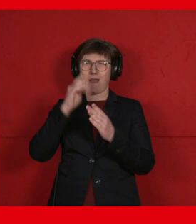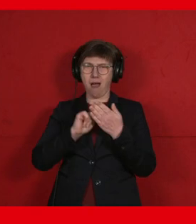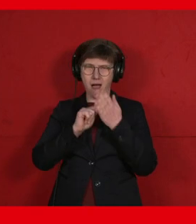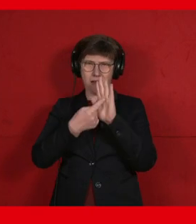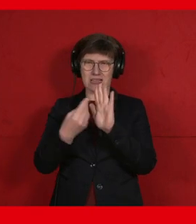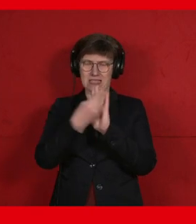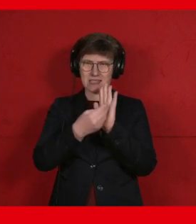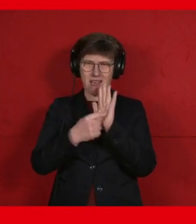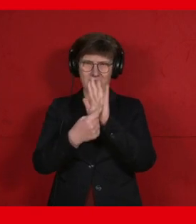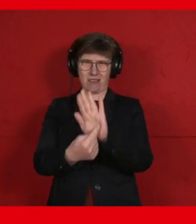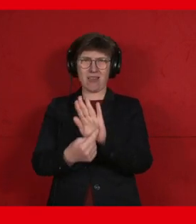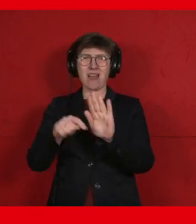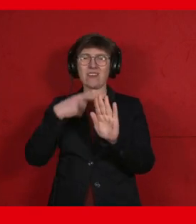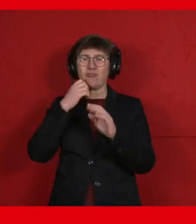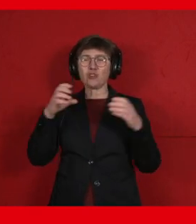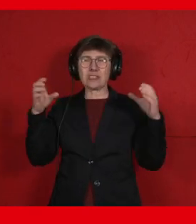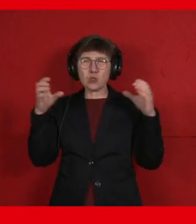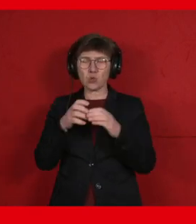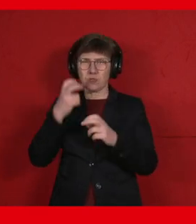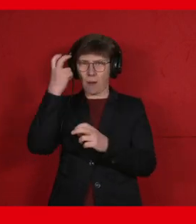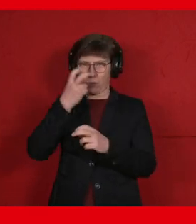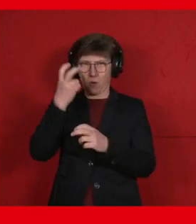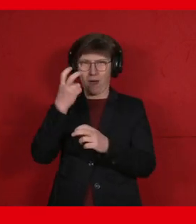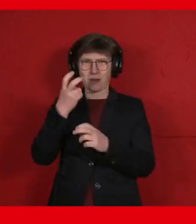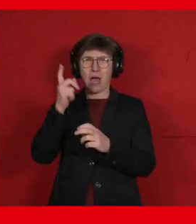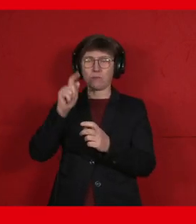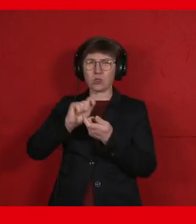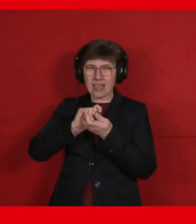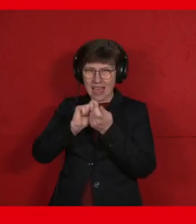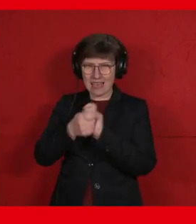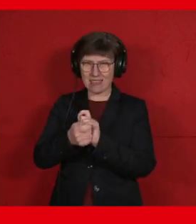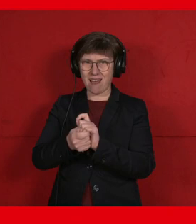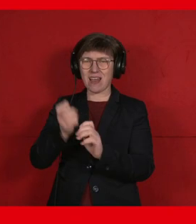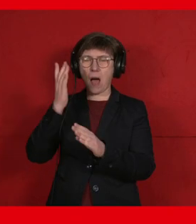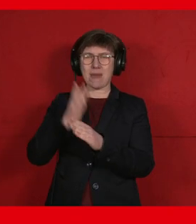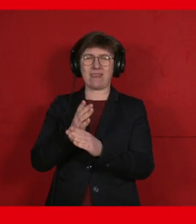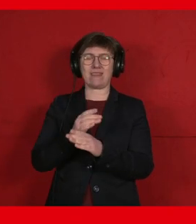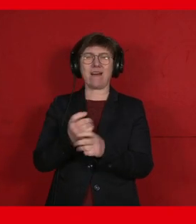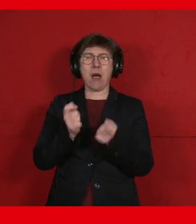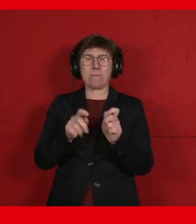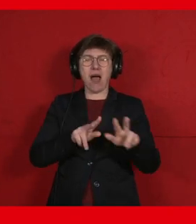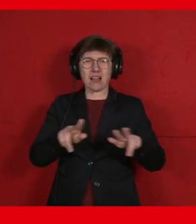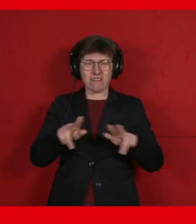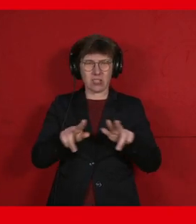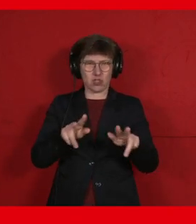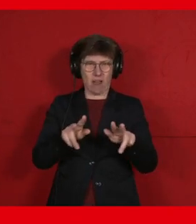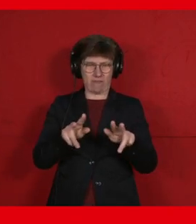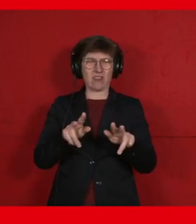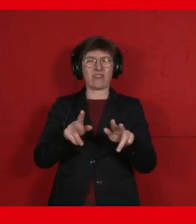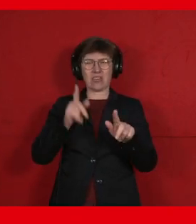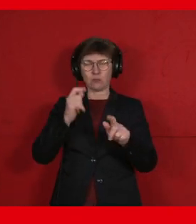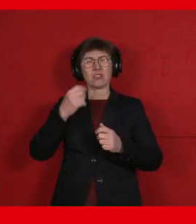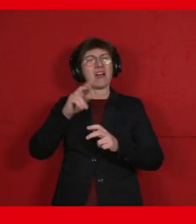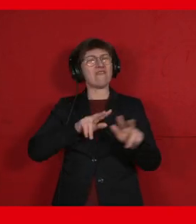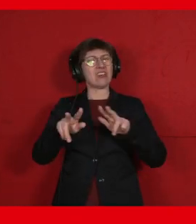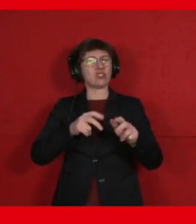wir gemeinsam dafür sorgen müssen, dass das, was sich ändern muss, am Ende für eine marktwirtschaftliche Wirtschaftsweise